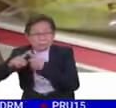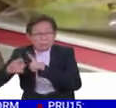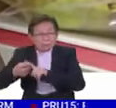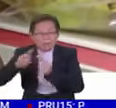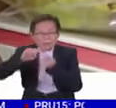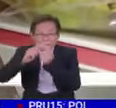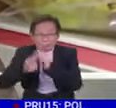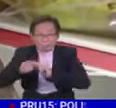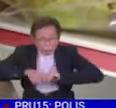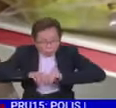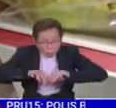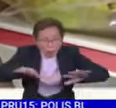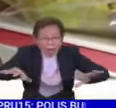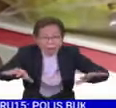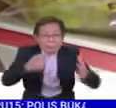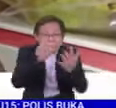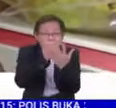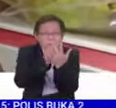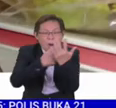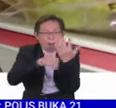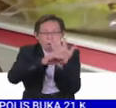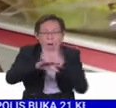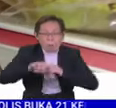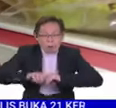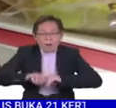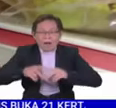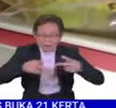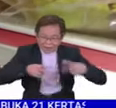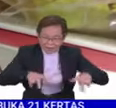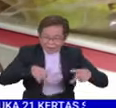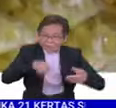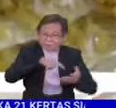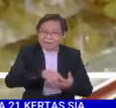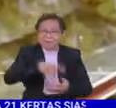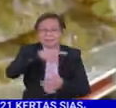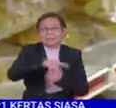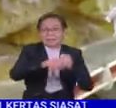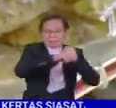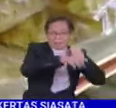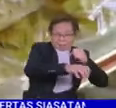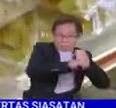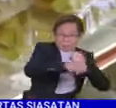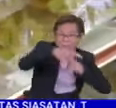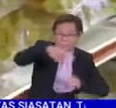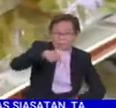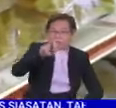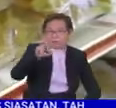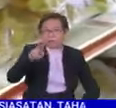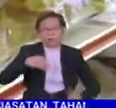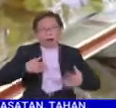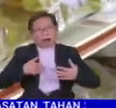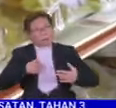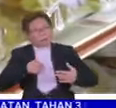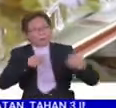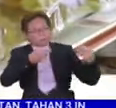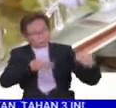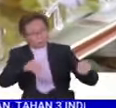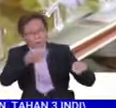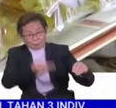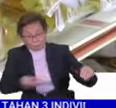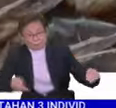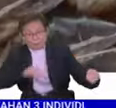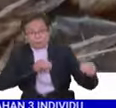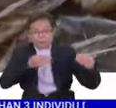Saya harap sepanjang musim berkempen untuk PRU 15 ini, jualan saya atau produk